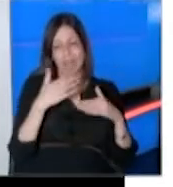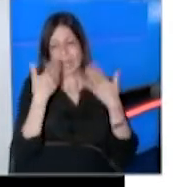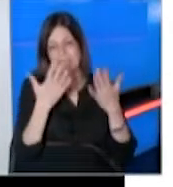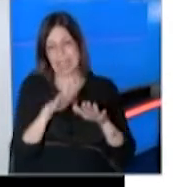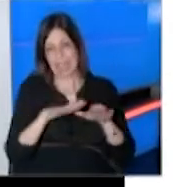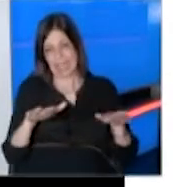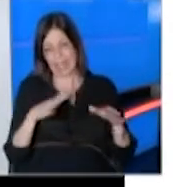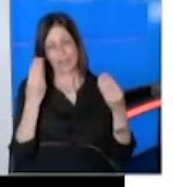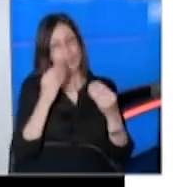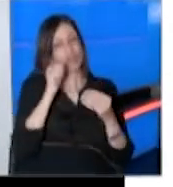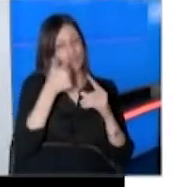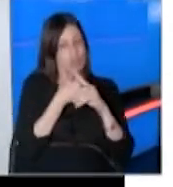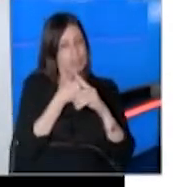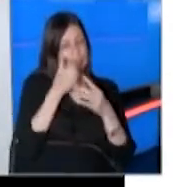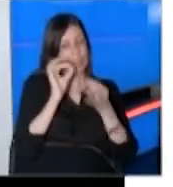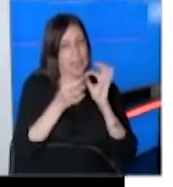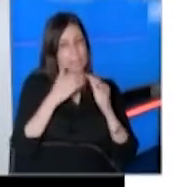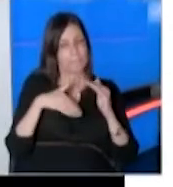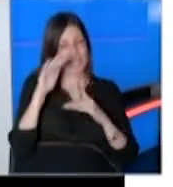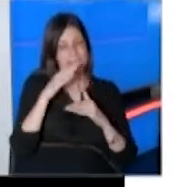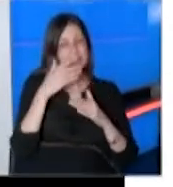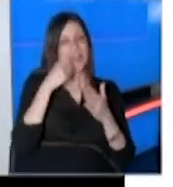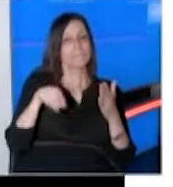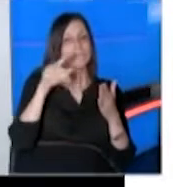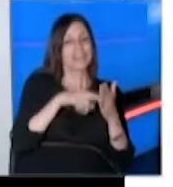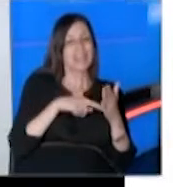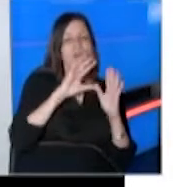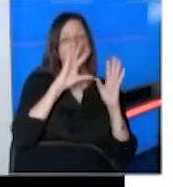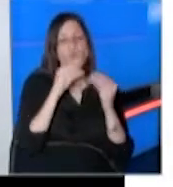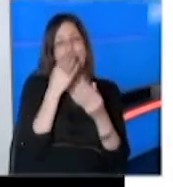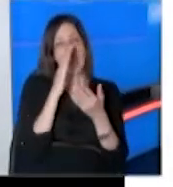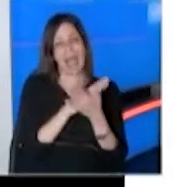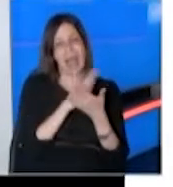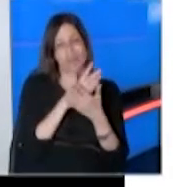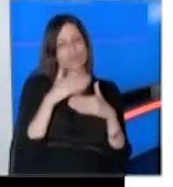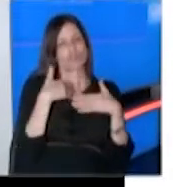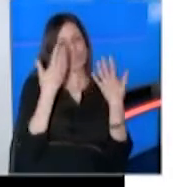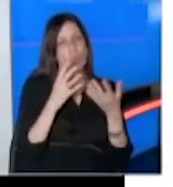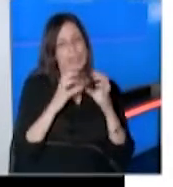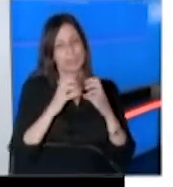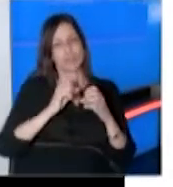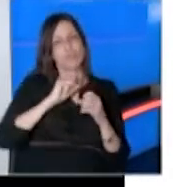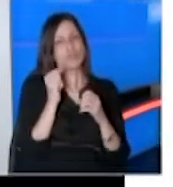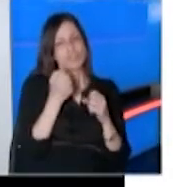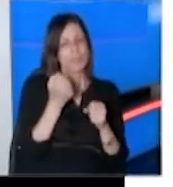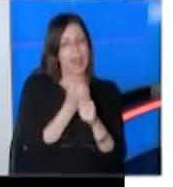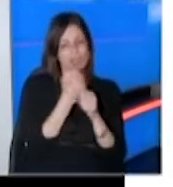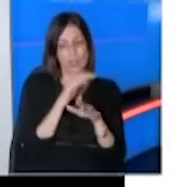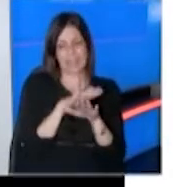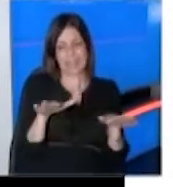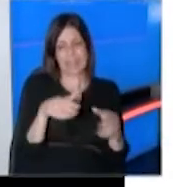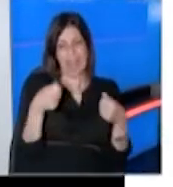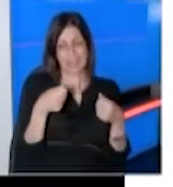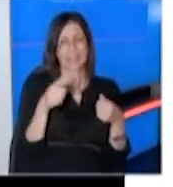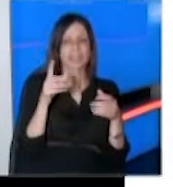א', כי הבגץ ביטל קטגורית את כל ההחלטות שקראו להם החלטות הבואינגים, שנתנו לקיבוצים ומושבים לעשות נדלן על קרקע עם